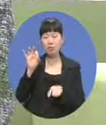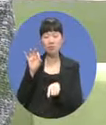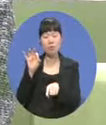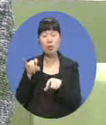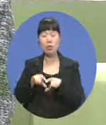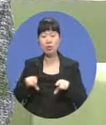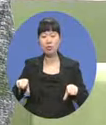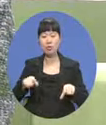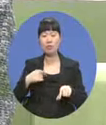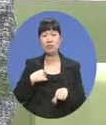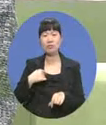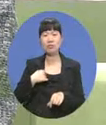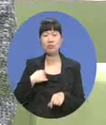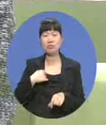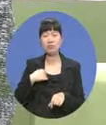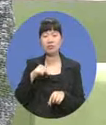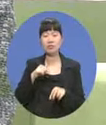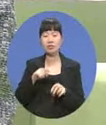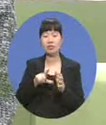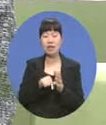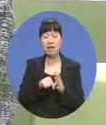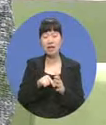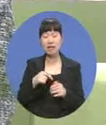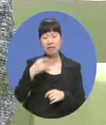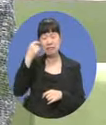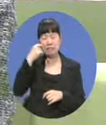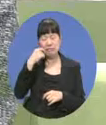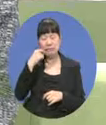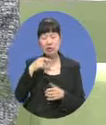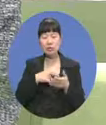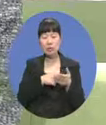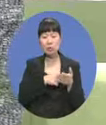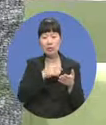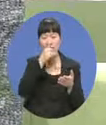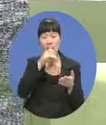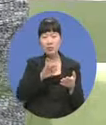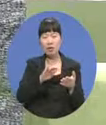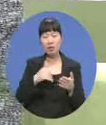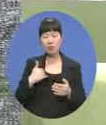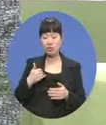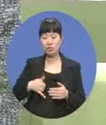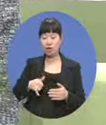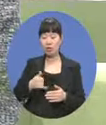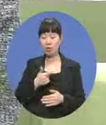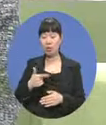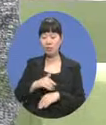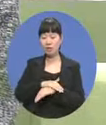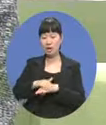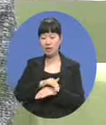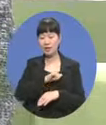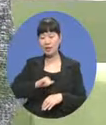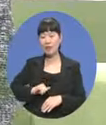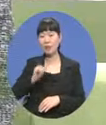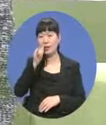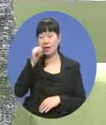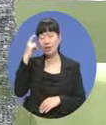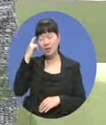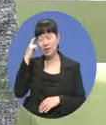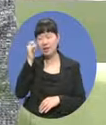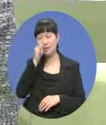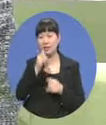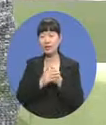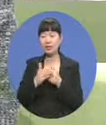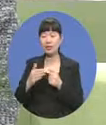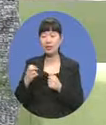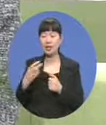보면은, 이거는 보통은 애들이 좀 여기에서는 좀 징징대거나 요구할 수도 있는데, 우리는 이상하게 너무 잘 참는다라고 좀 생각을 하셔서